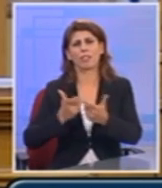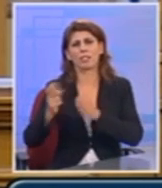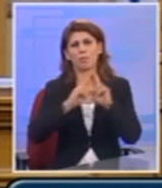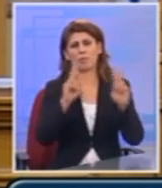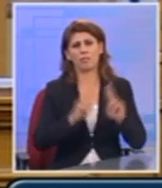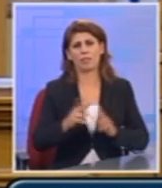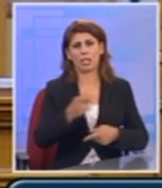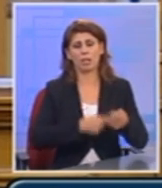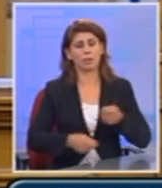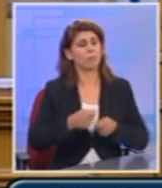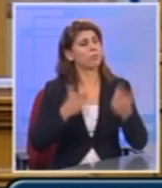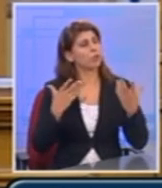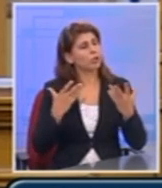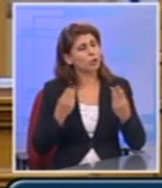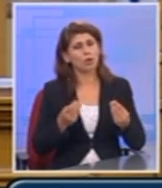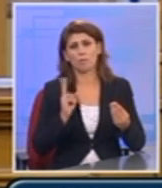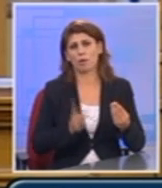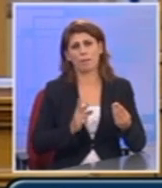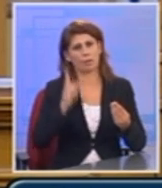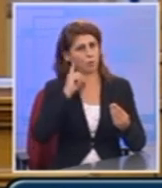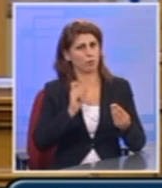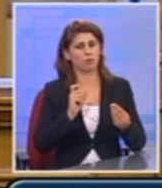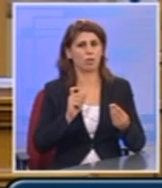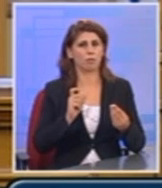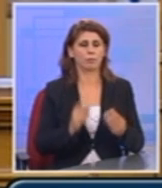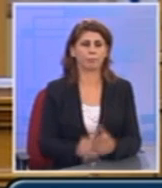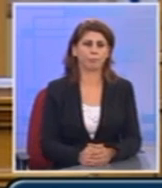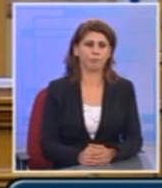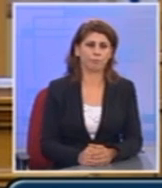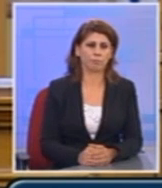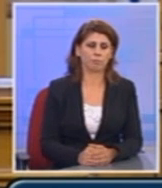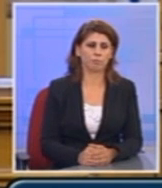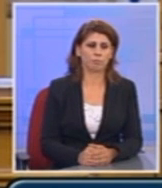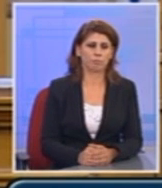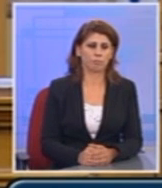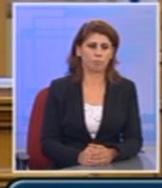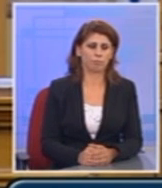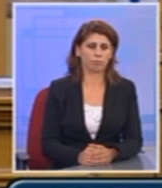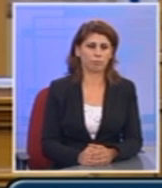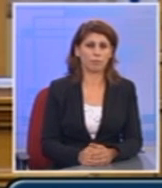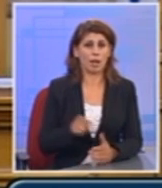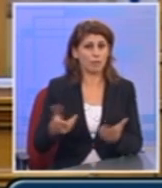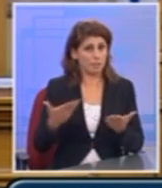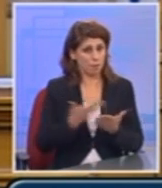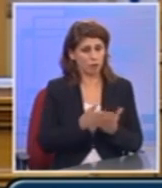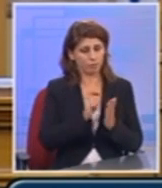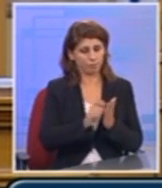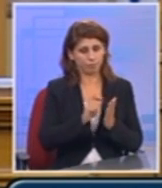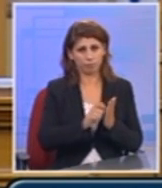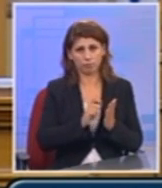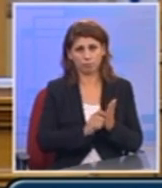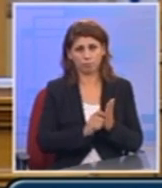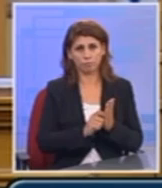αγορές που είναι τόσο επικίνδυνος όπως ξέρουμε τόσο καλά η πρ συντάχθηκε λοιπόν μία πρόταση